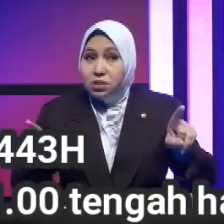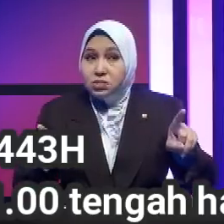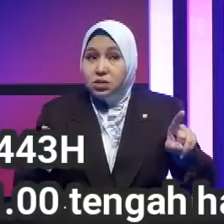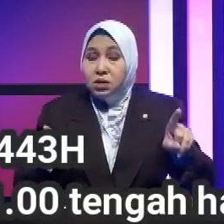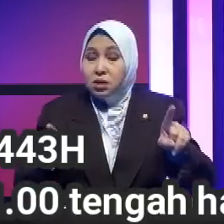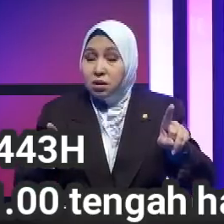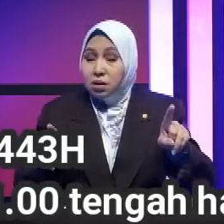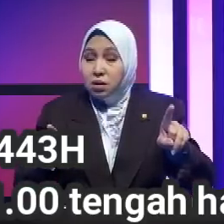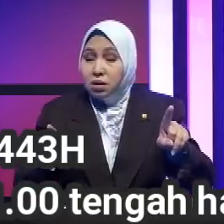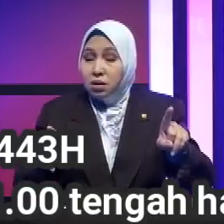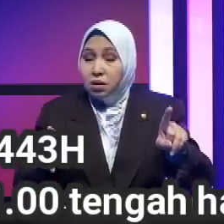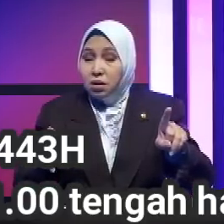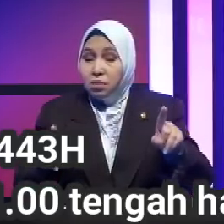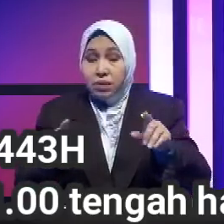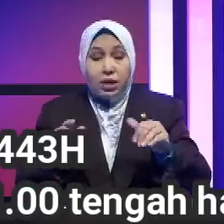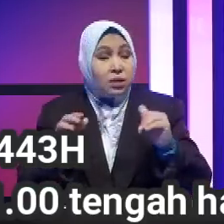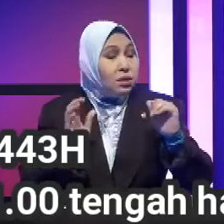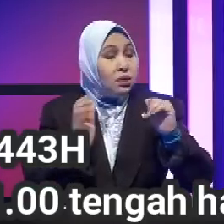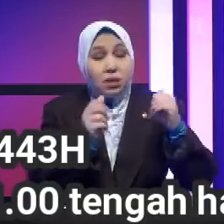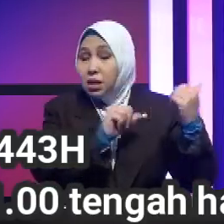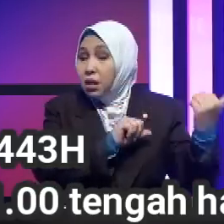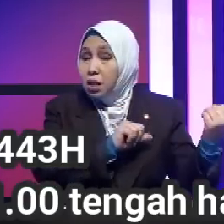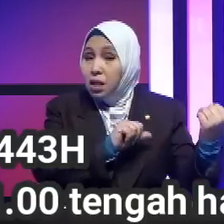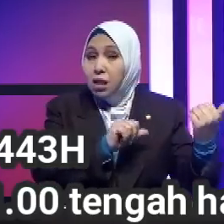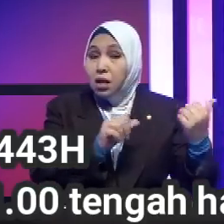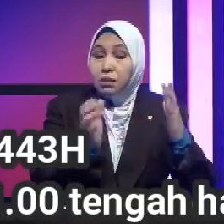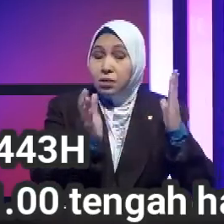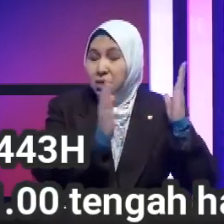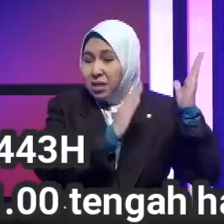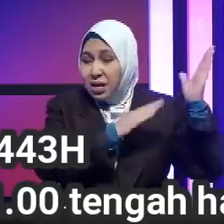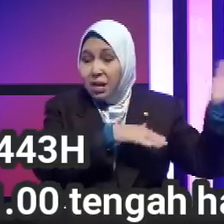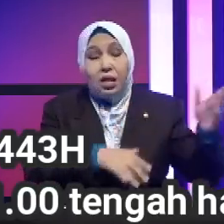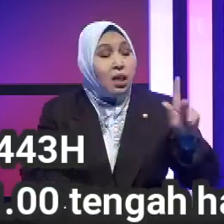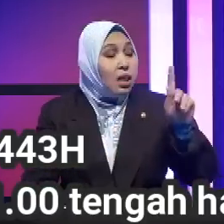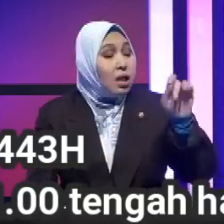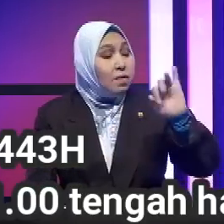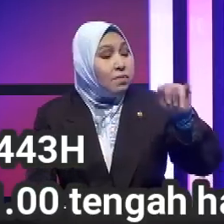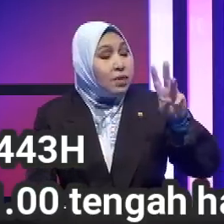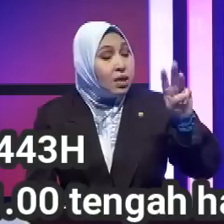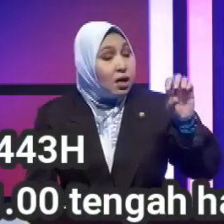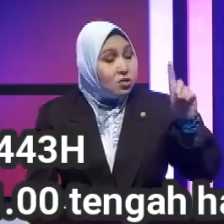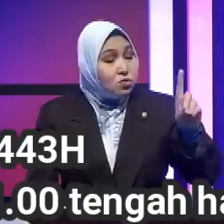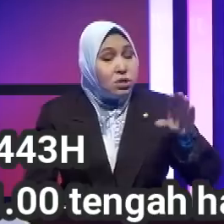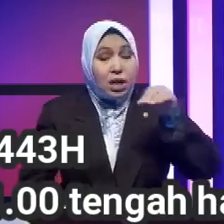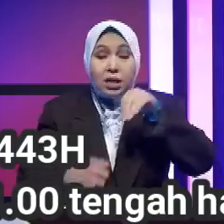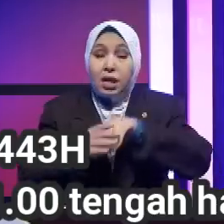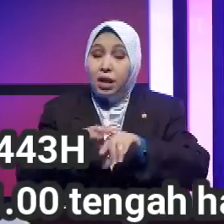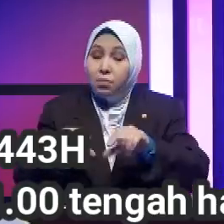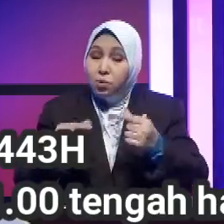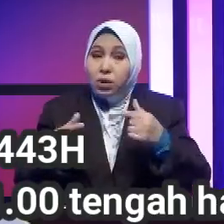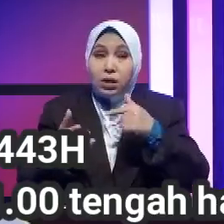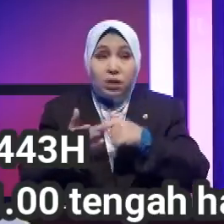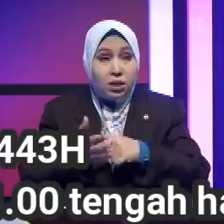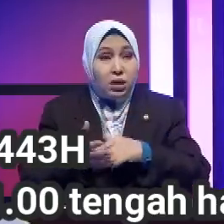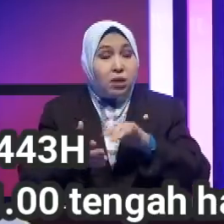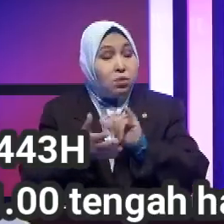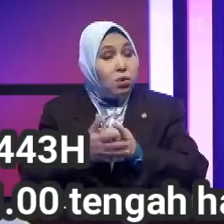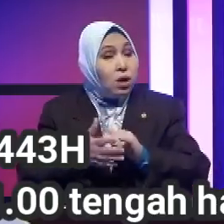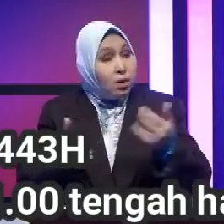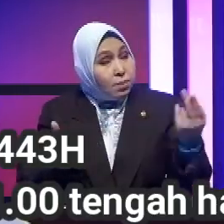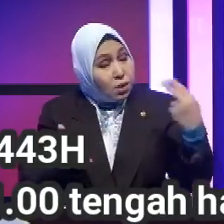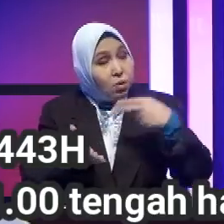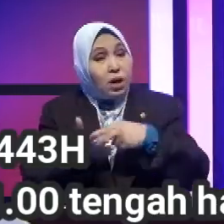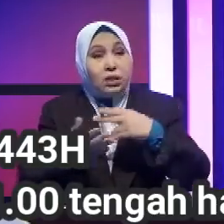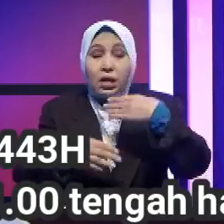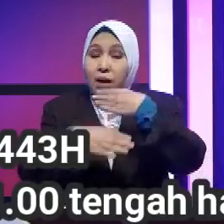kita tertinggal ya, prinsip tajwid yang telah kita belajar. Dan sebenarnya dalam Al-Quran ini prinsip-prinsip itu akan berulang tapi dalam